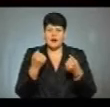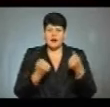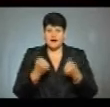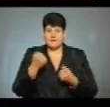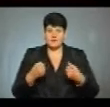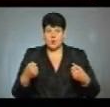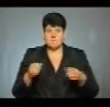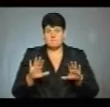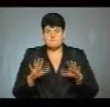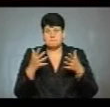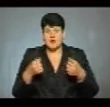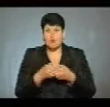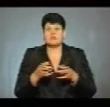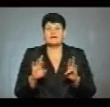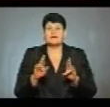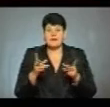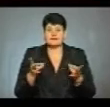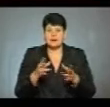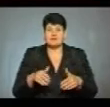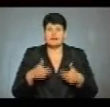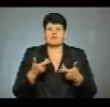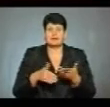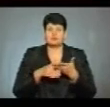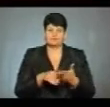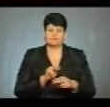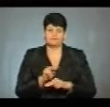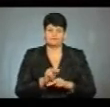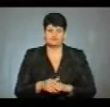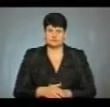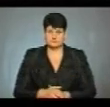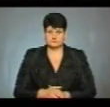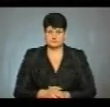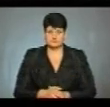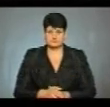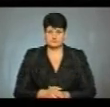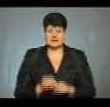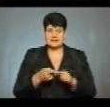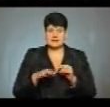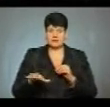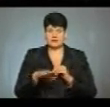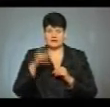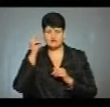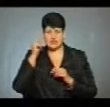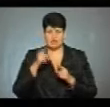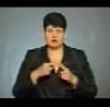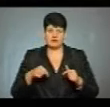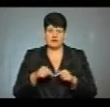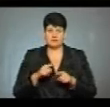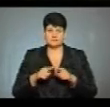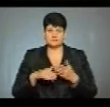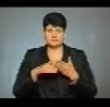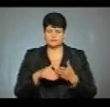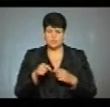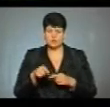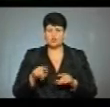як треба надавати допомогу. Як це було, дивіться далі у сюжеті. Це подвір'я навчального відділення екстреної медичної